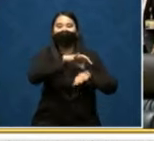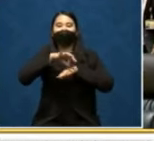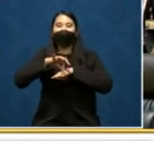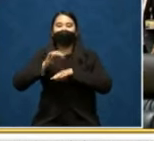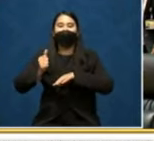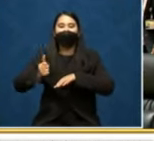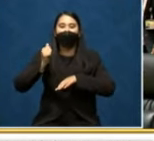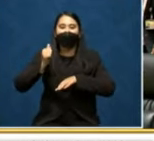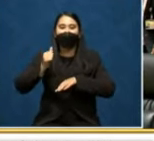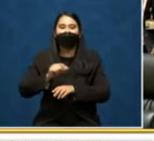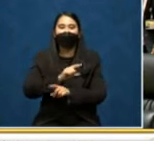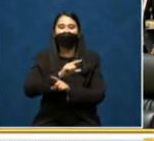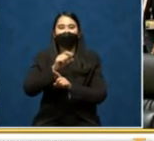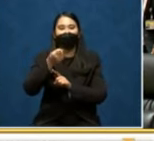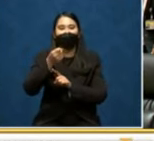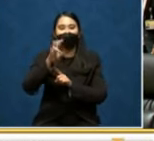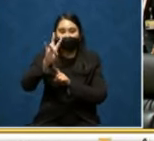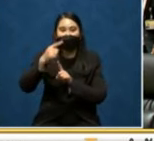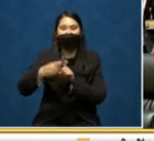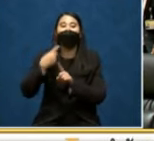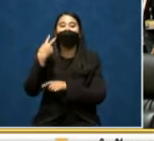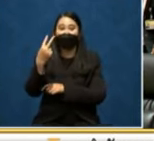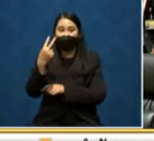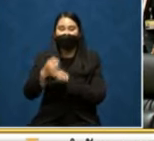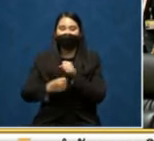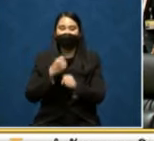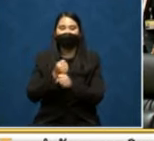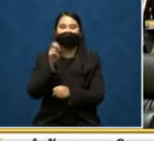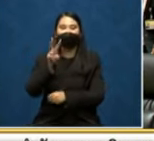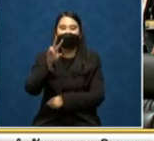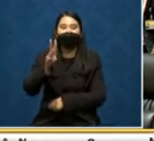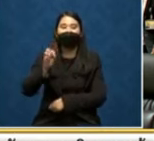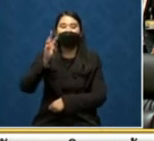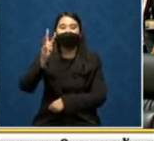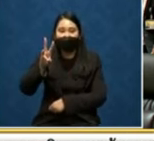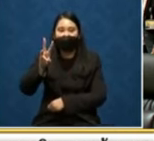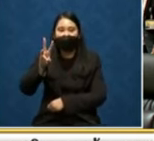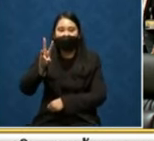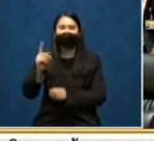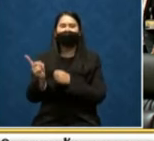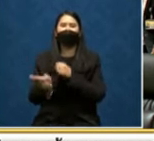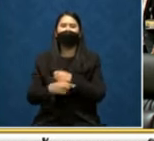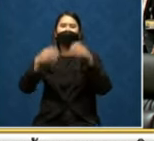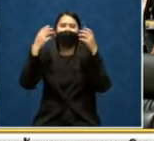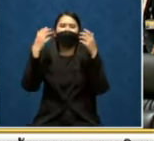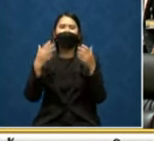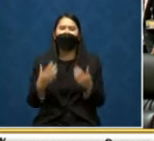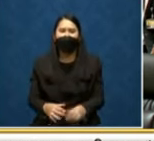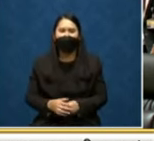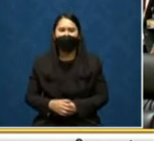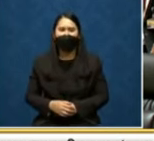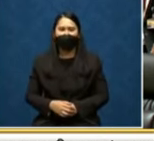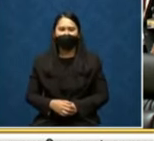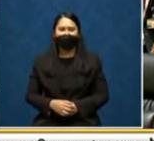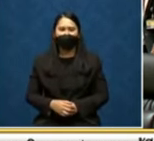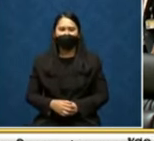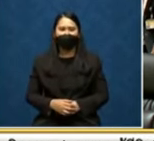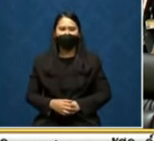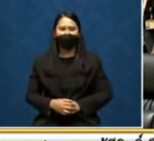ในวันที่17กุมภาพันธ์2566ลงโทษได้หนักสุดๆ